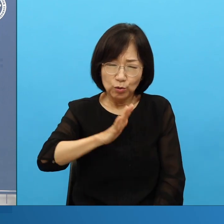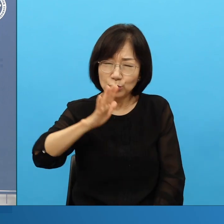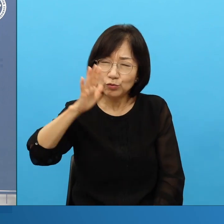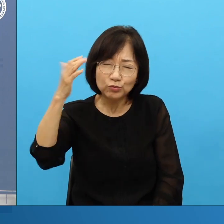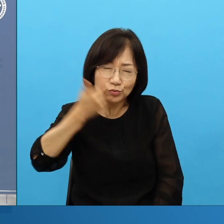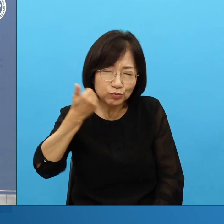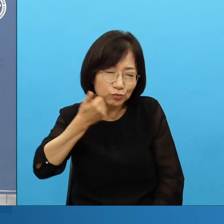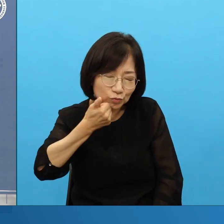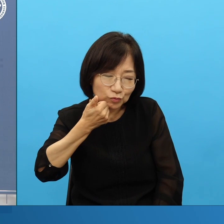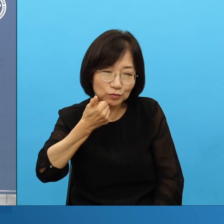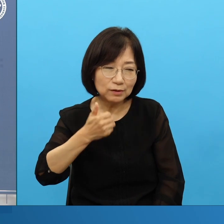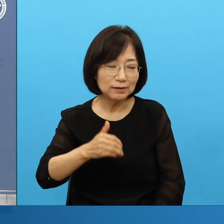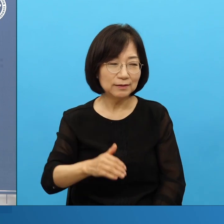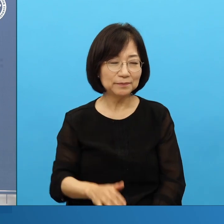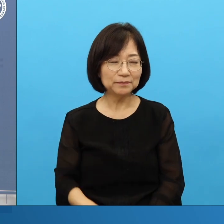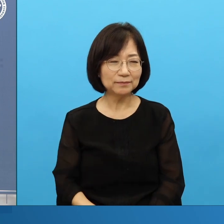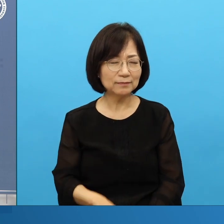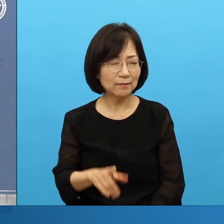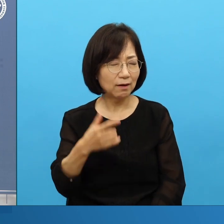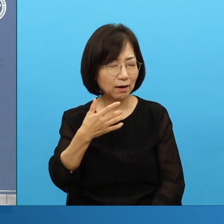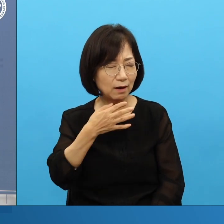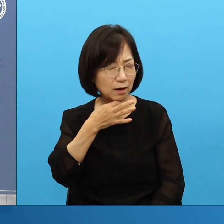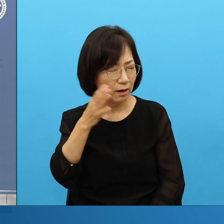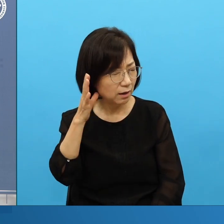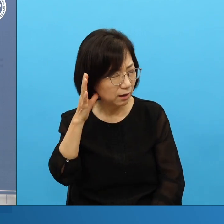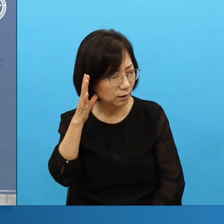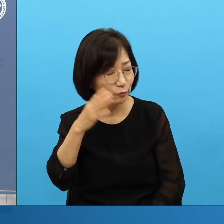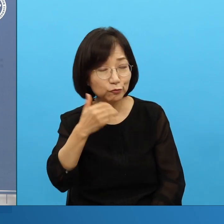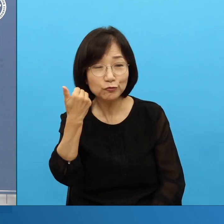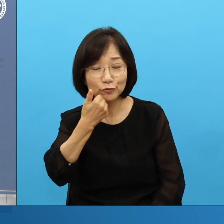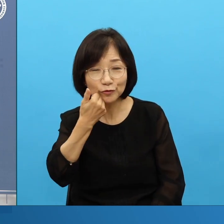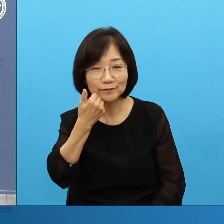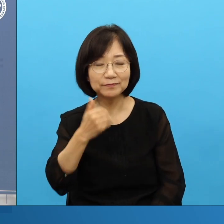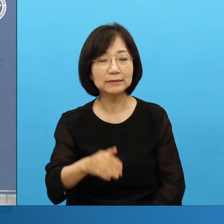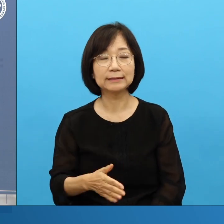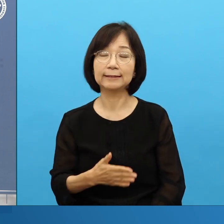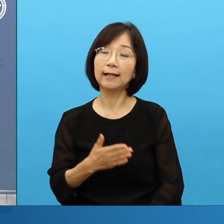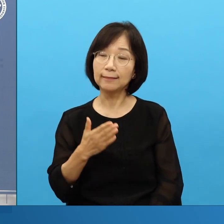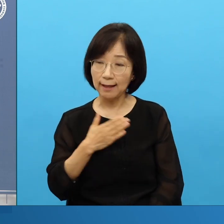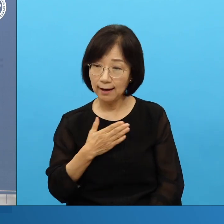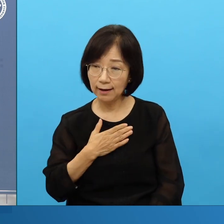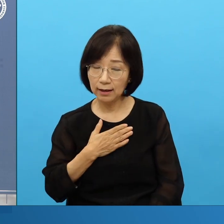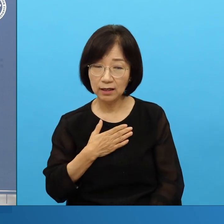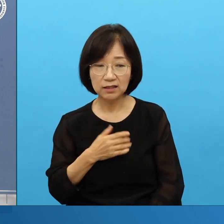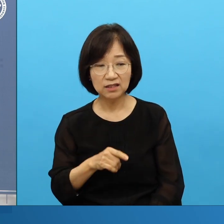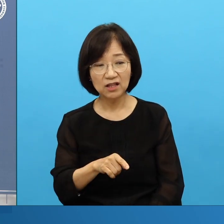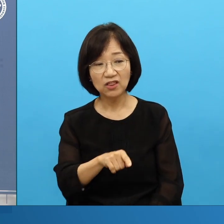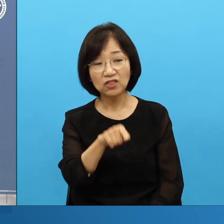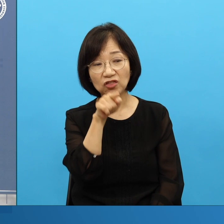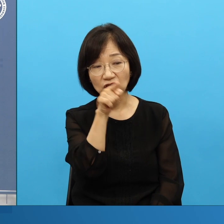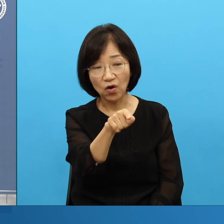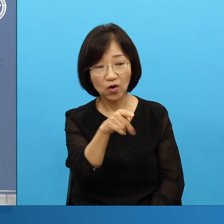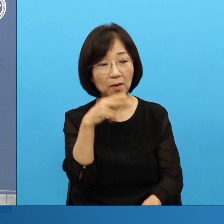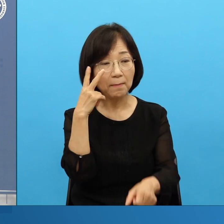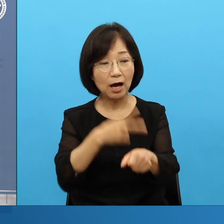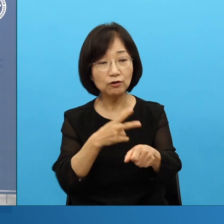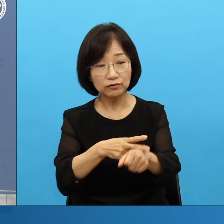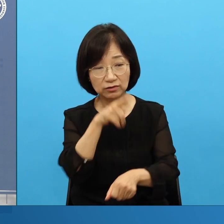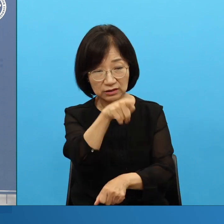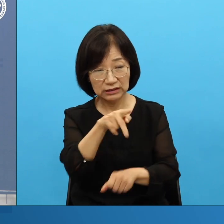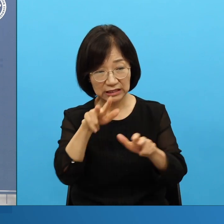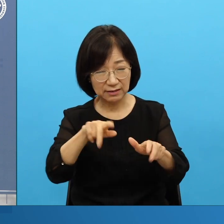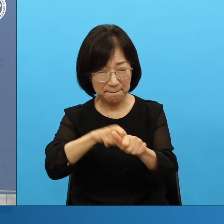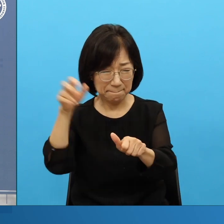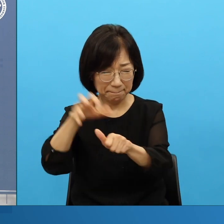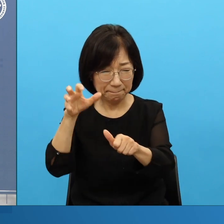you? 주여 누구십니까? He said, who are you, 그때 Lord? 뭐라 했냐? 나는 네가 핍박하는 예수라. He says, I am Jesus whom you